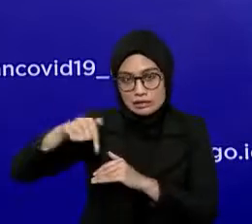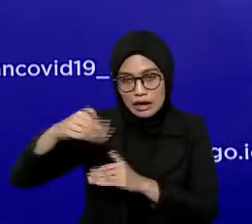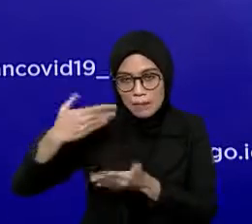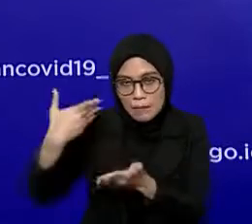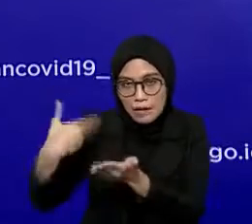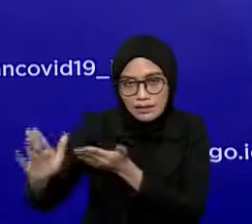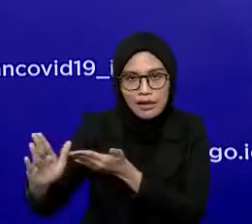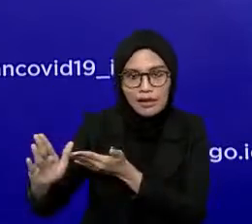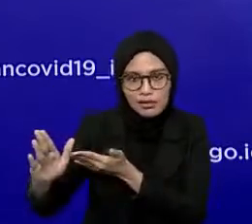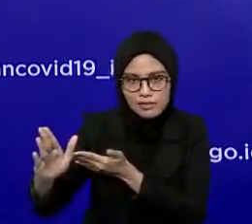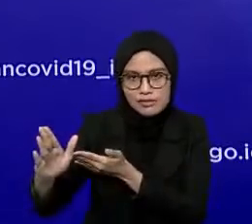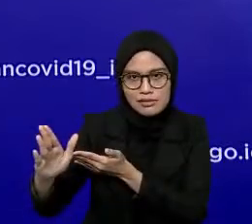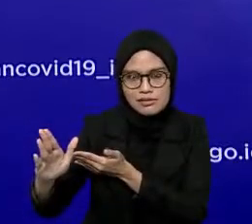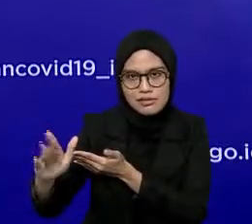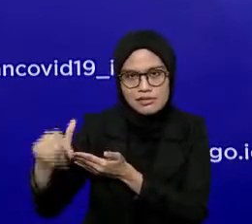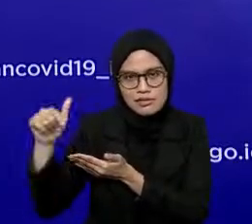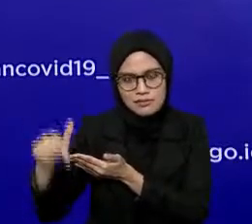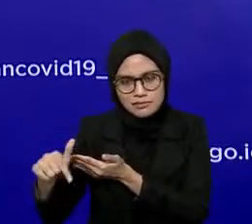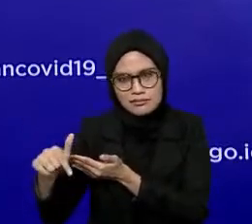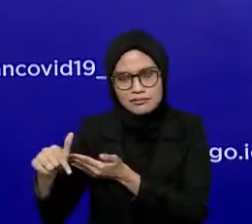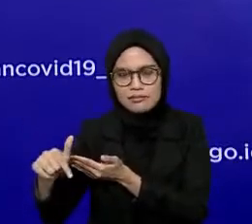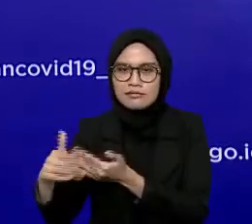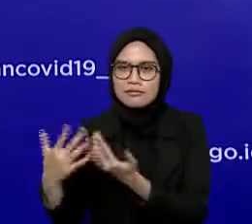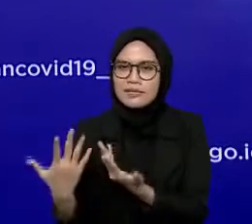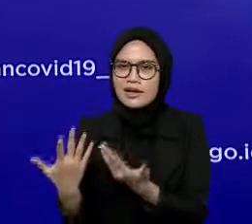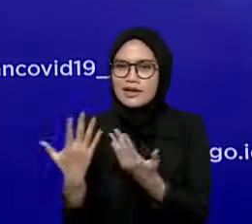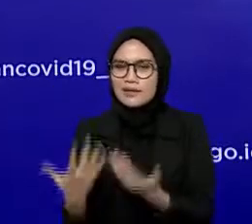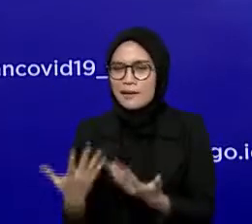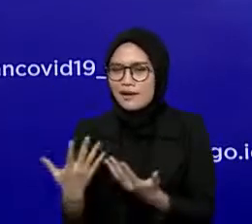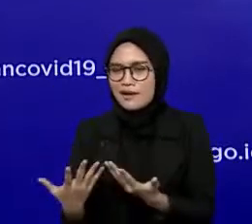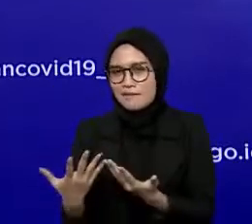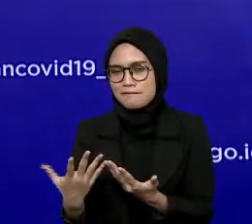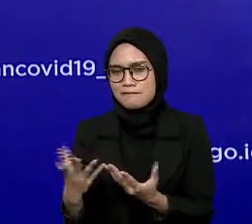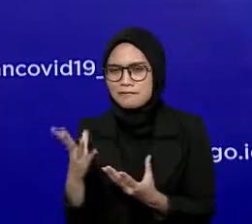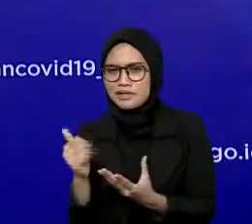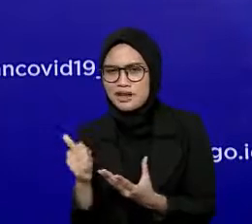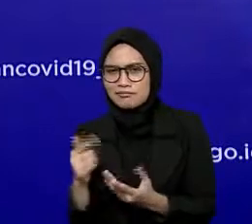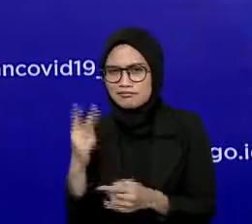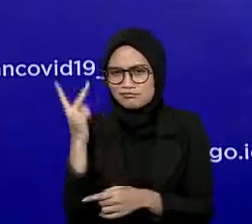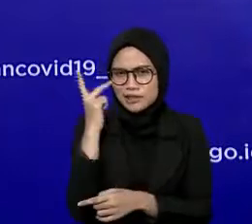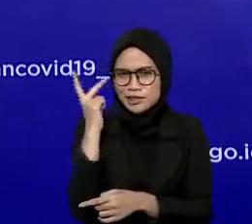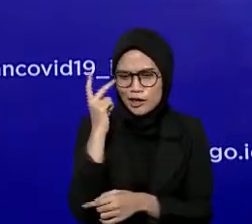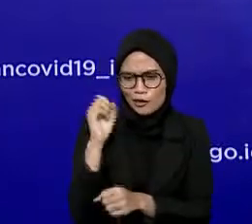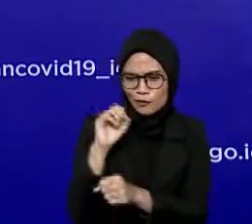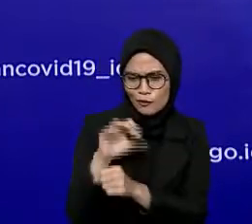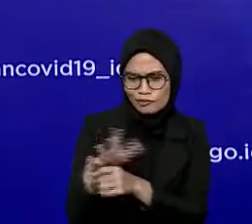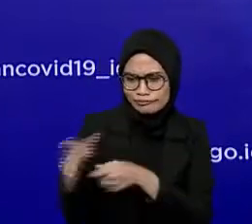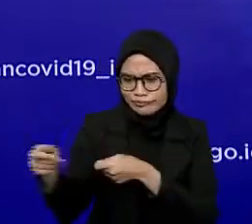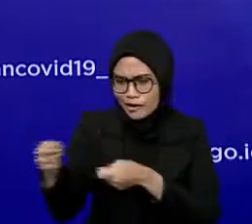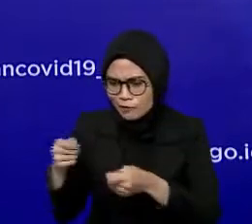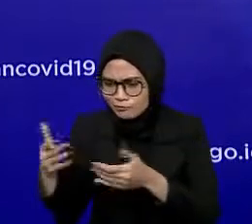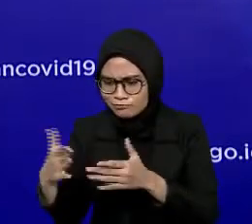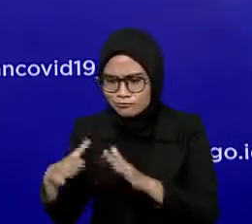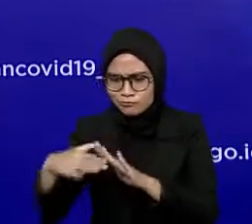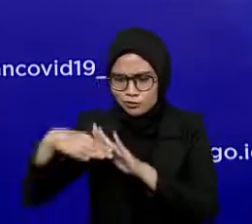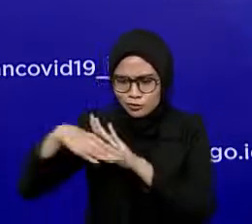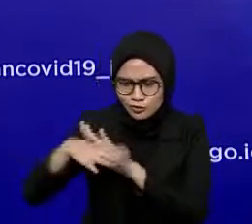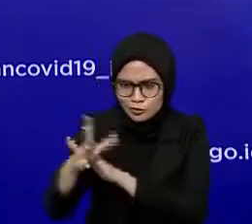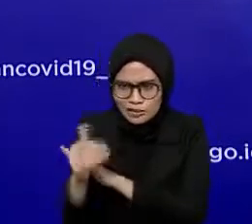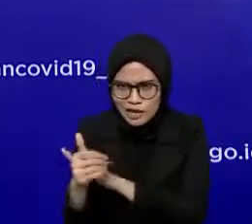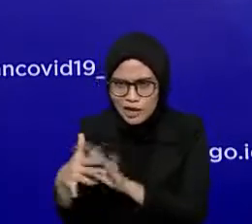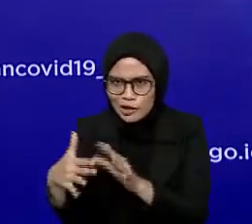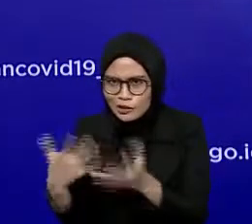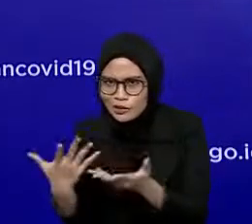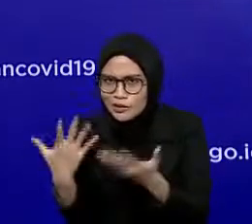yang berganti menjadi pengetatan aktivitas masa Nataru, apakah dapat menjamin kasus COVID-19 terkendali aman, mengingat kita